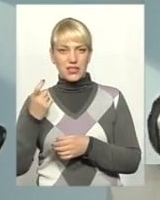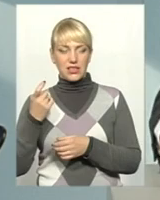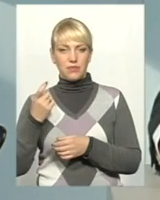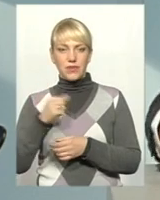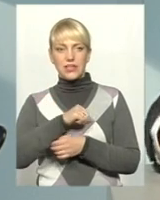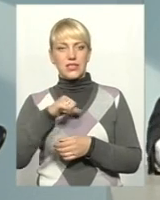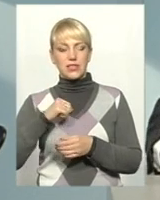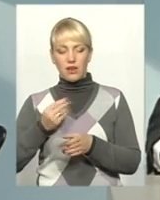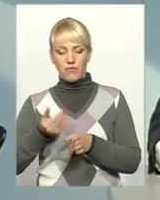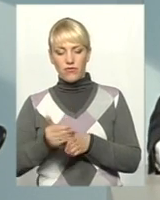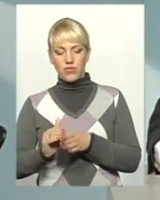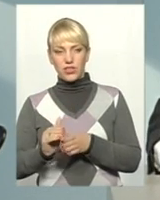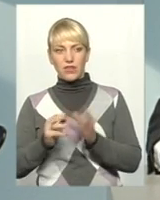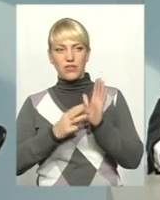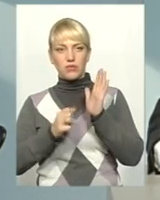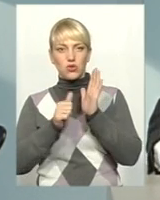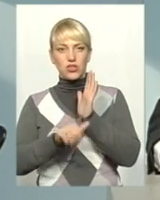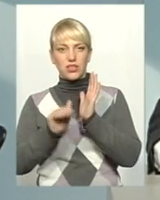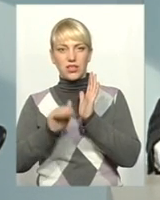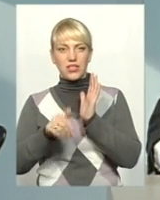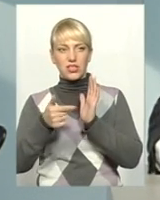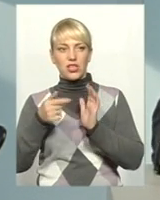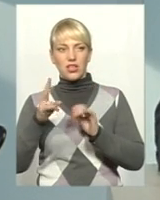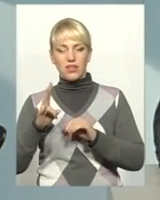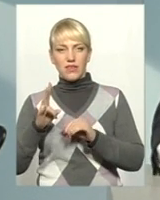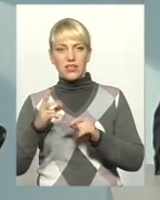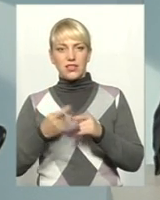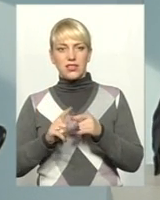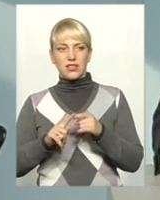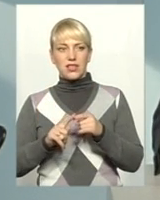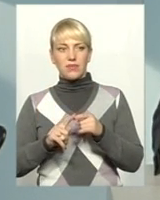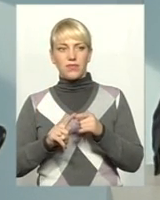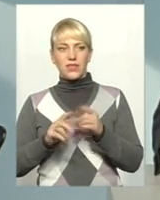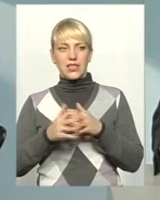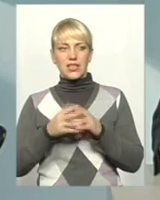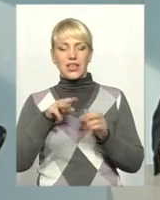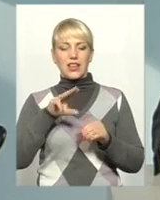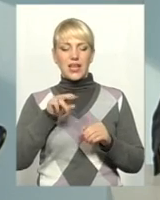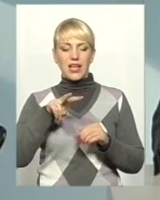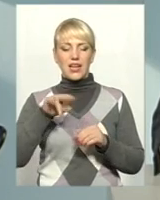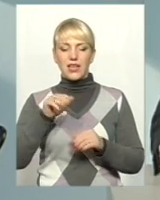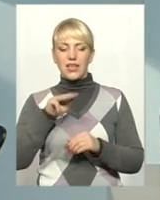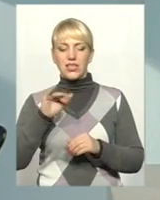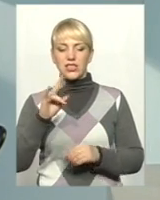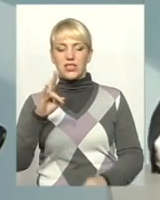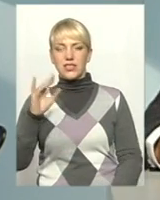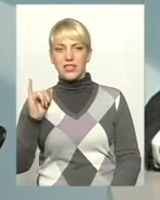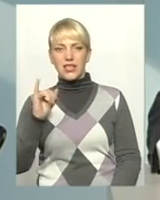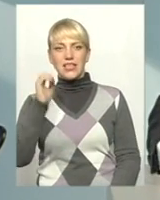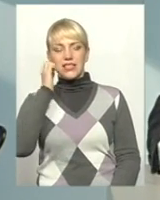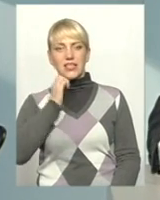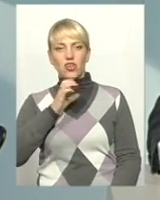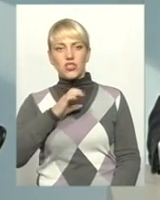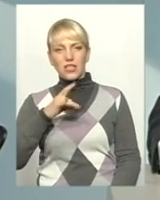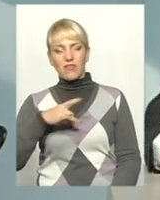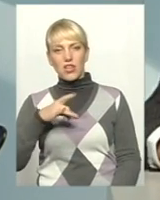приватний власник сам виділив 860 тисяч гривень. Це село Тележинці Старосинявського району, для того, щоб зробити